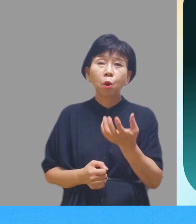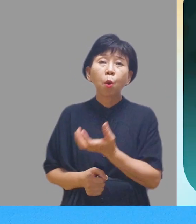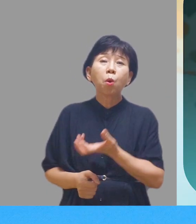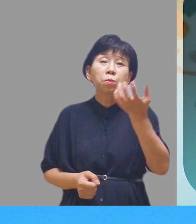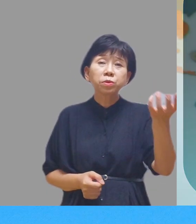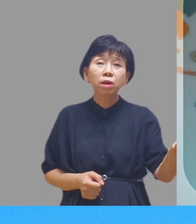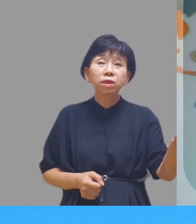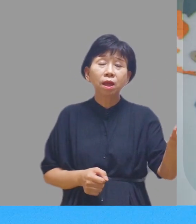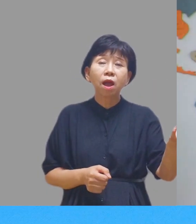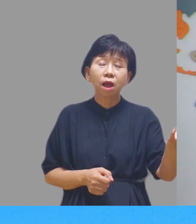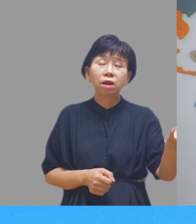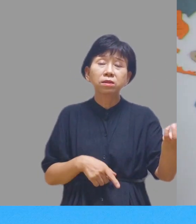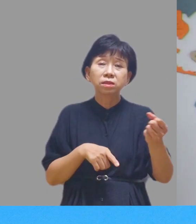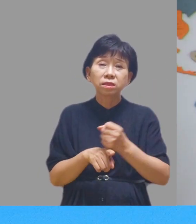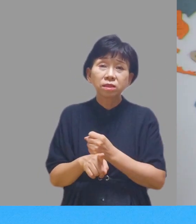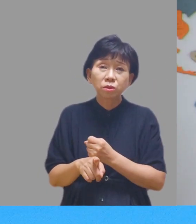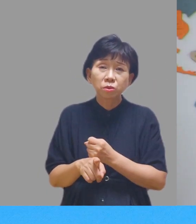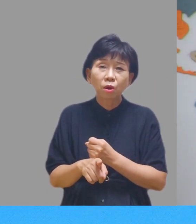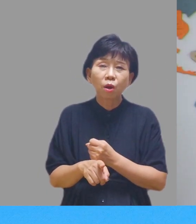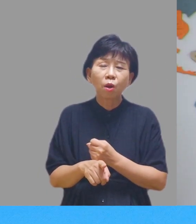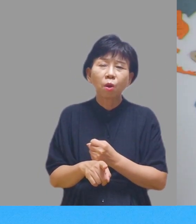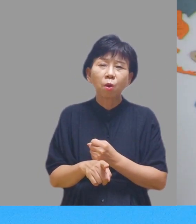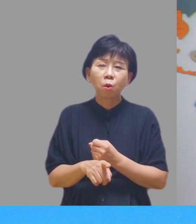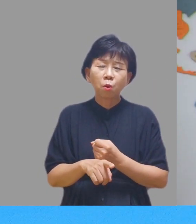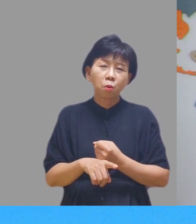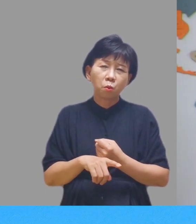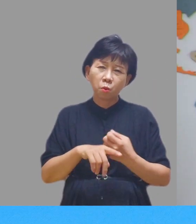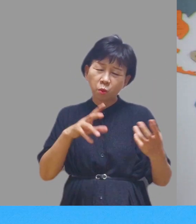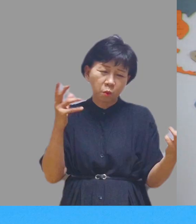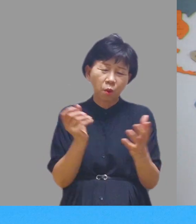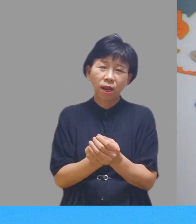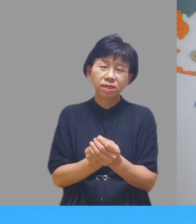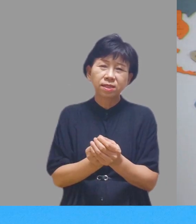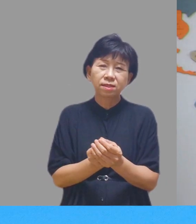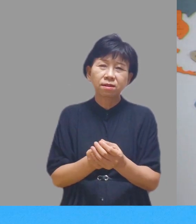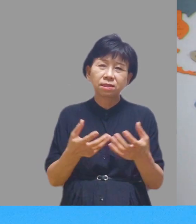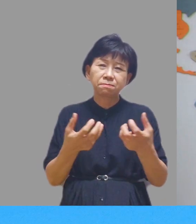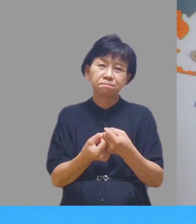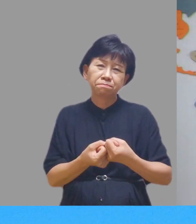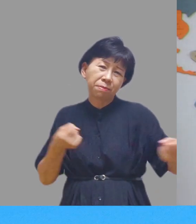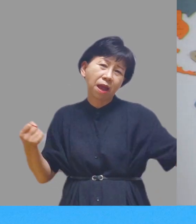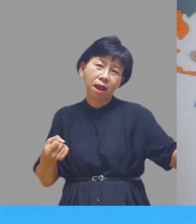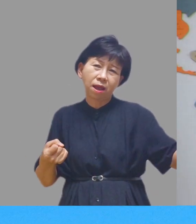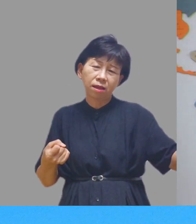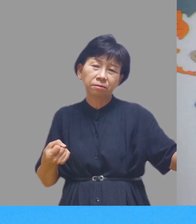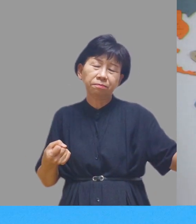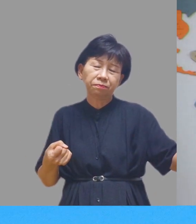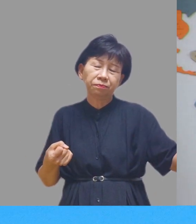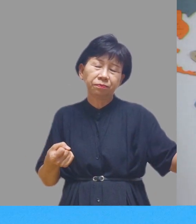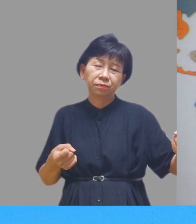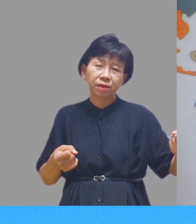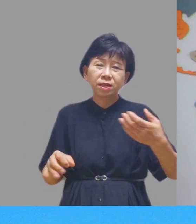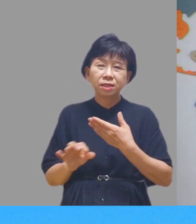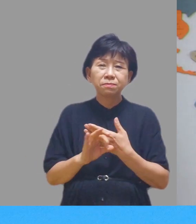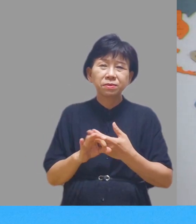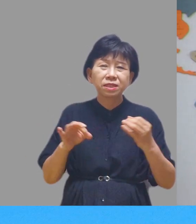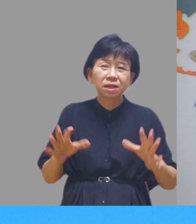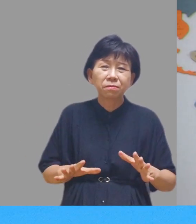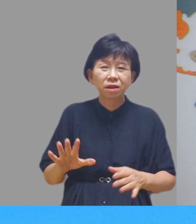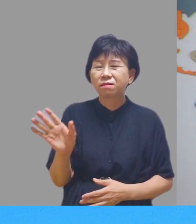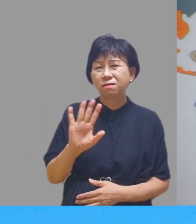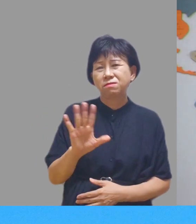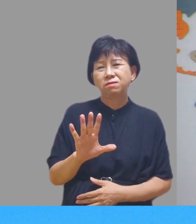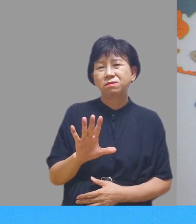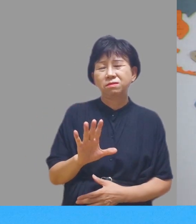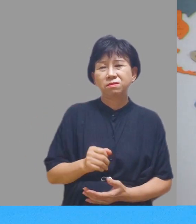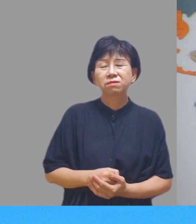옮기셨다라는 말씀도 같아요. 완전히 떼어놨다는 거죠. 그냥 잠깐 떼어놨다가 붙인다 뭐 이런 의미가 아니에요.